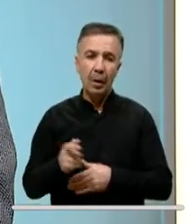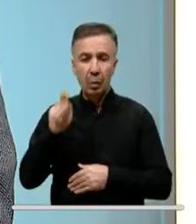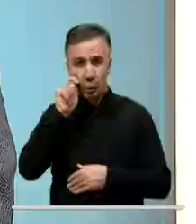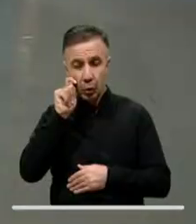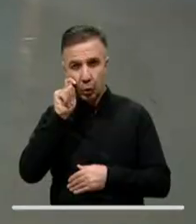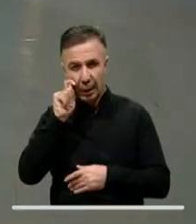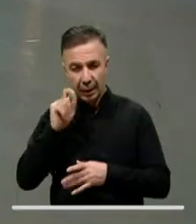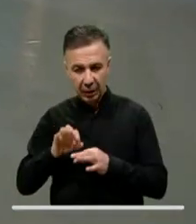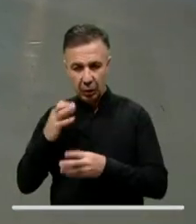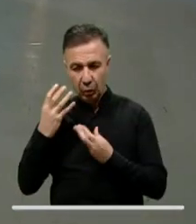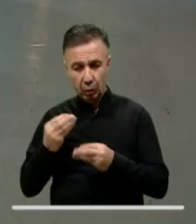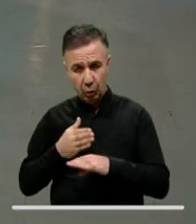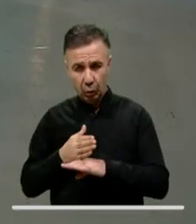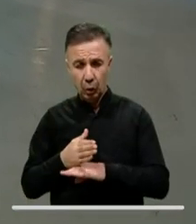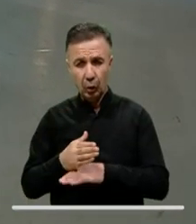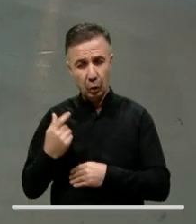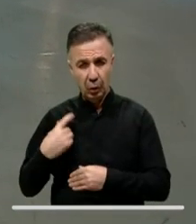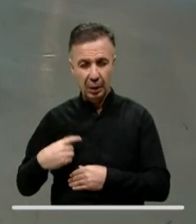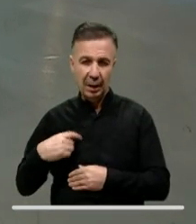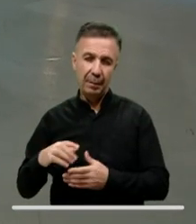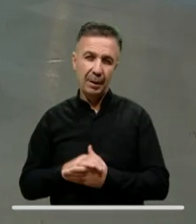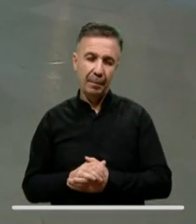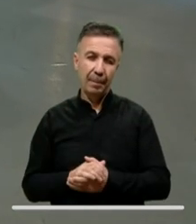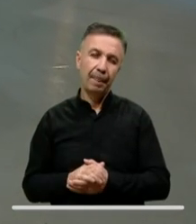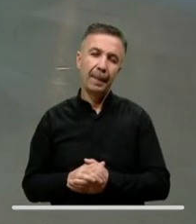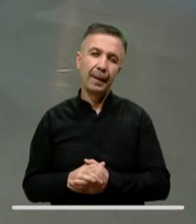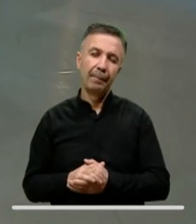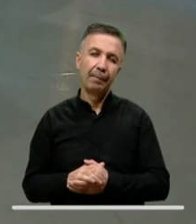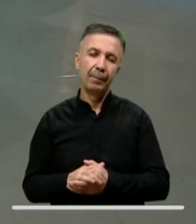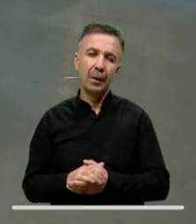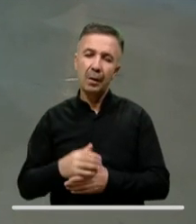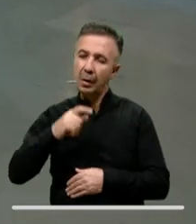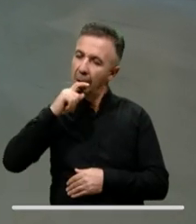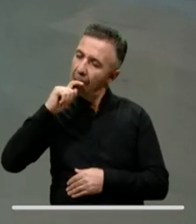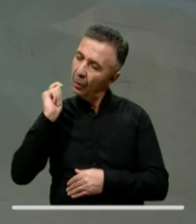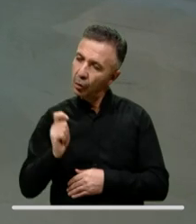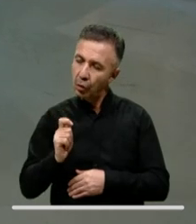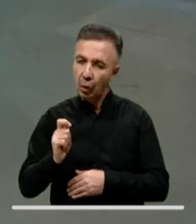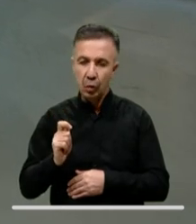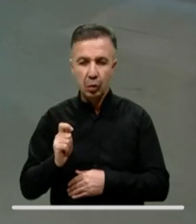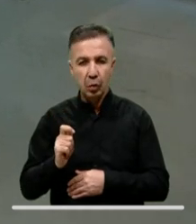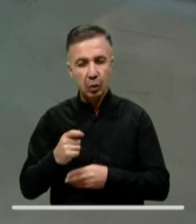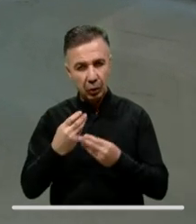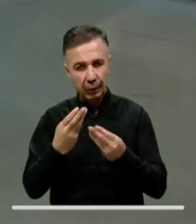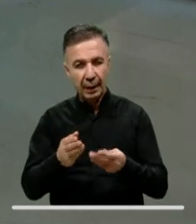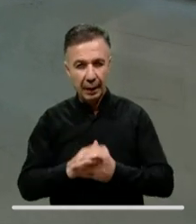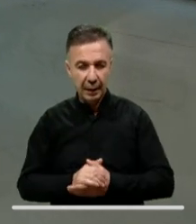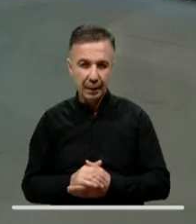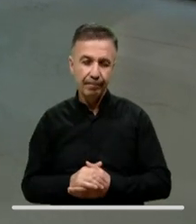sıfatımızla, doğruluk sıfatımızla, efendim ahde vefa sıfatımızla